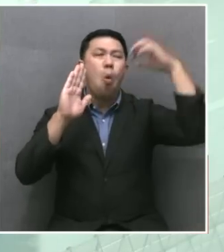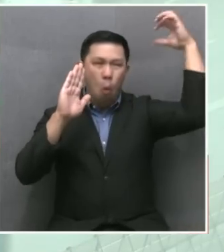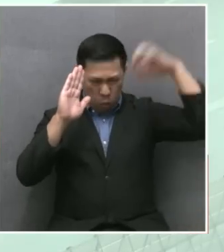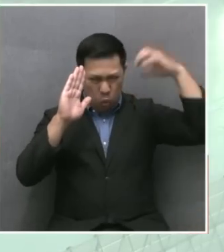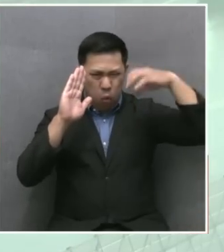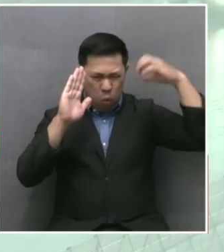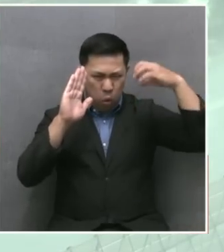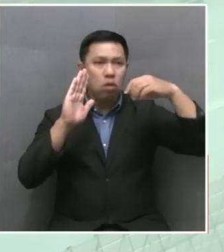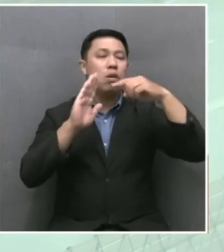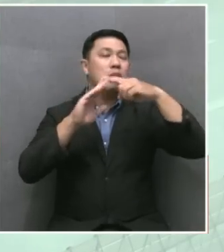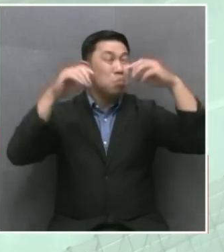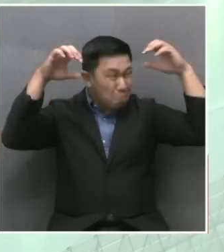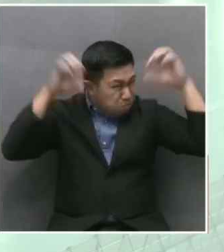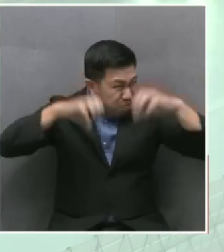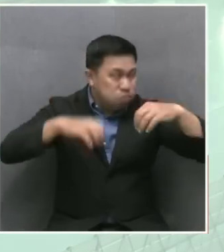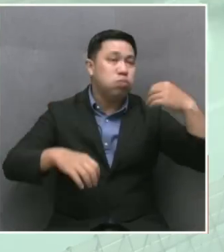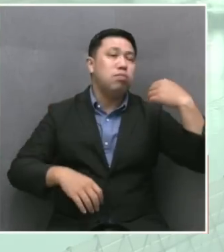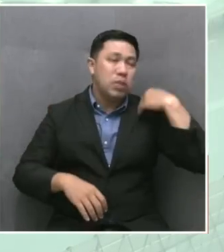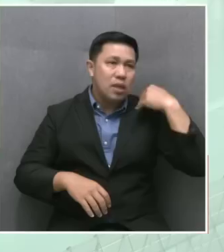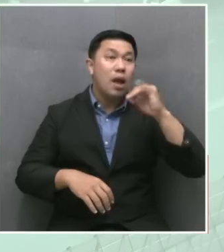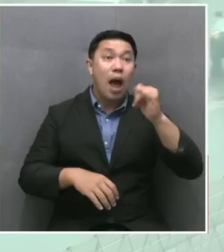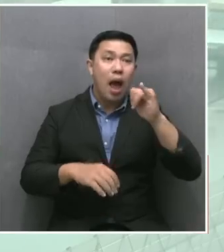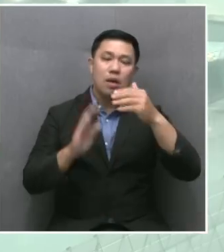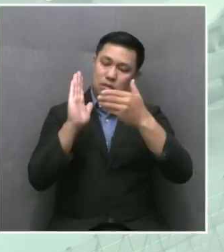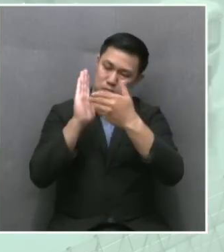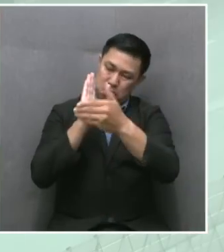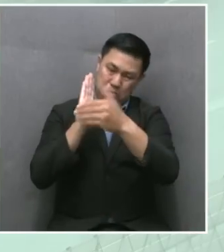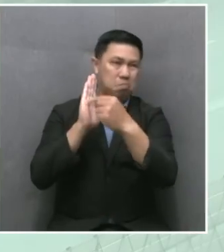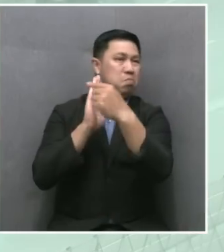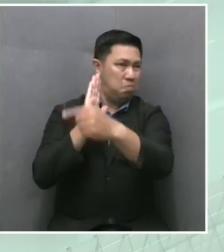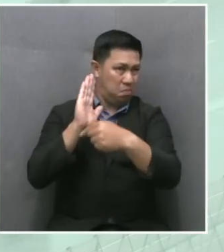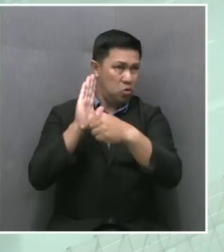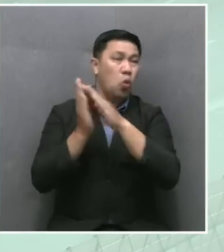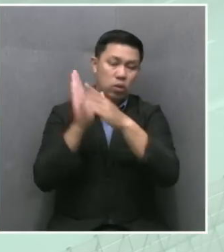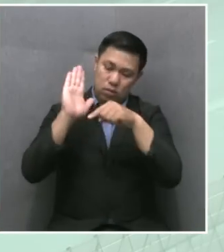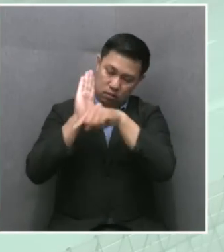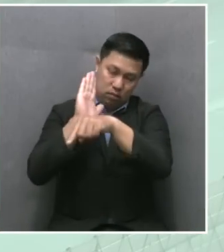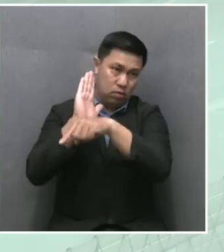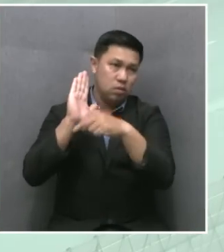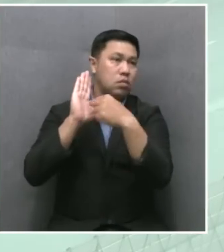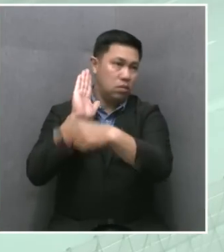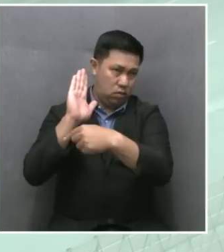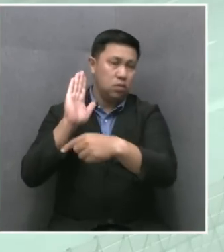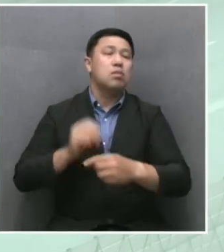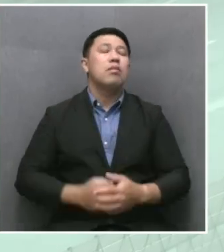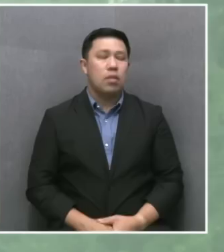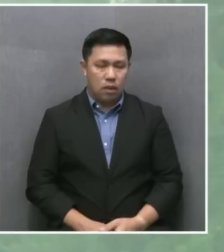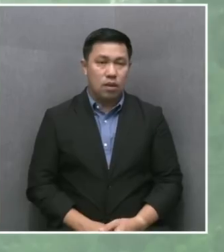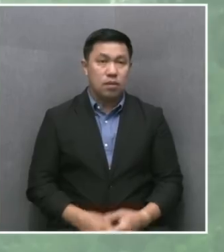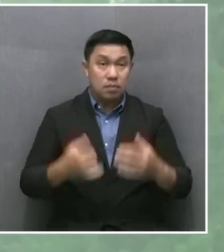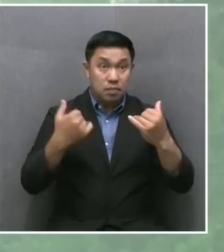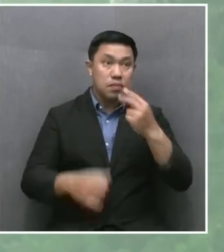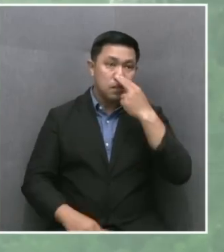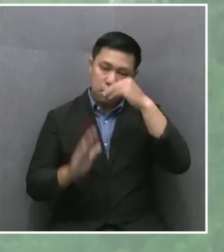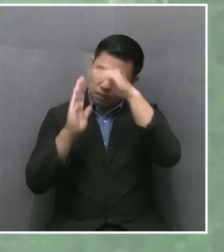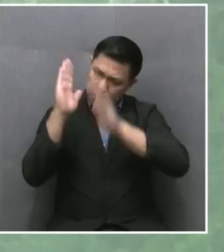บางแห่งและจะมีฝนตกหนักมากบริเวณภาคตะวันออกค่ะทีนี้มาตรวจสอบสภาพอากาศเป็นรายผากันบ้างนะ